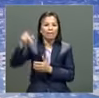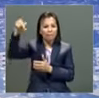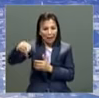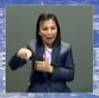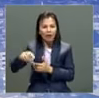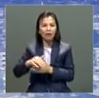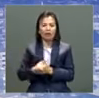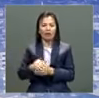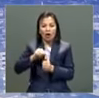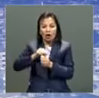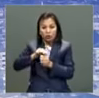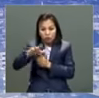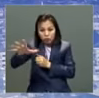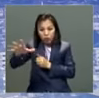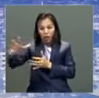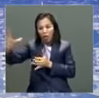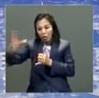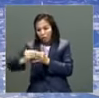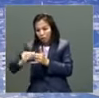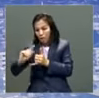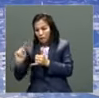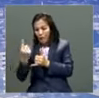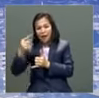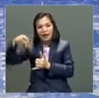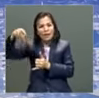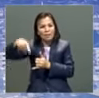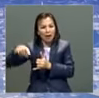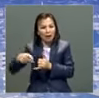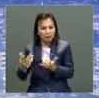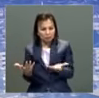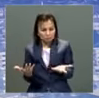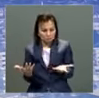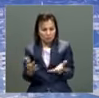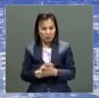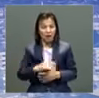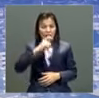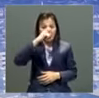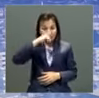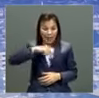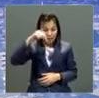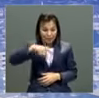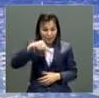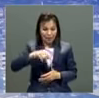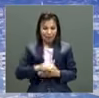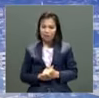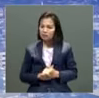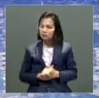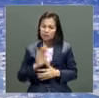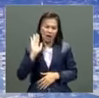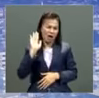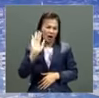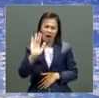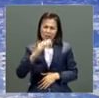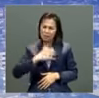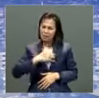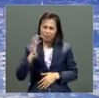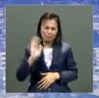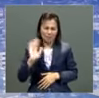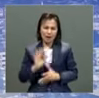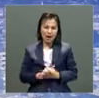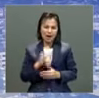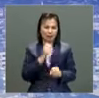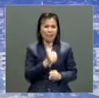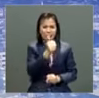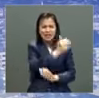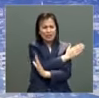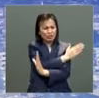เพราะฉะนั้นเรื่องต่างๆเหล่านี้มันจะเกิดขึ้นในเมืองไทยไม่ได้เลยนะครับไม่อยากให้เกิดขึ้นเพราะเราทำกันดีมา